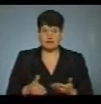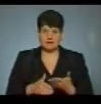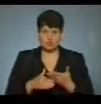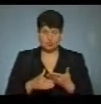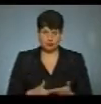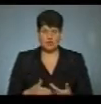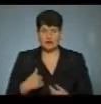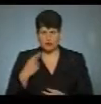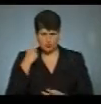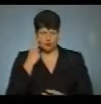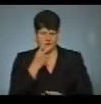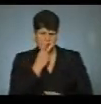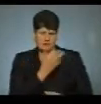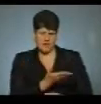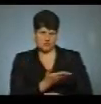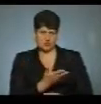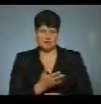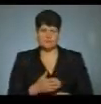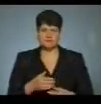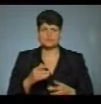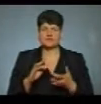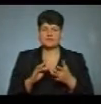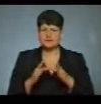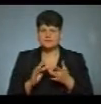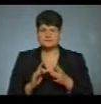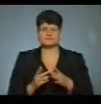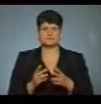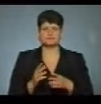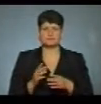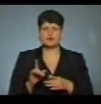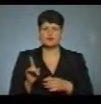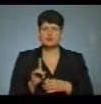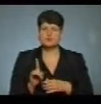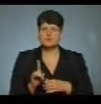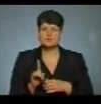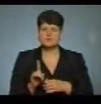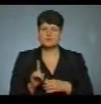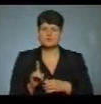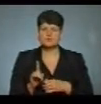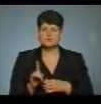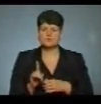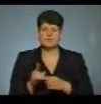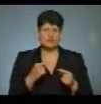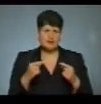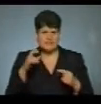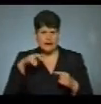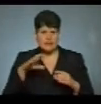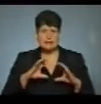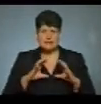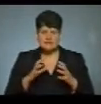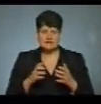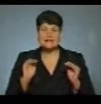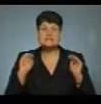я думаю, ви бачите в засобах масової інформації, в соцмережах, що в різних країнах світу навіть